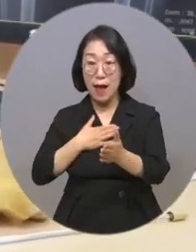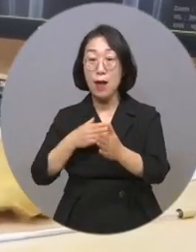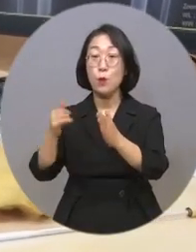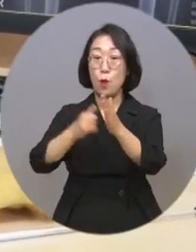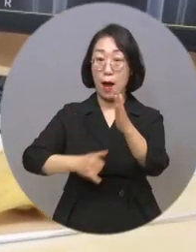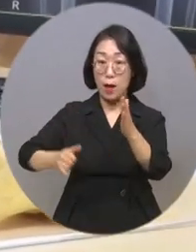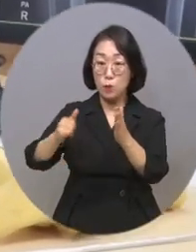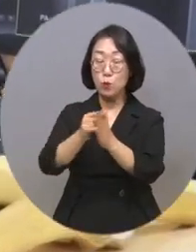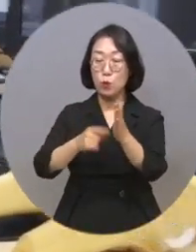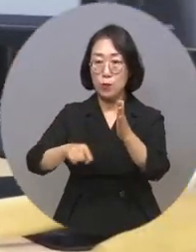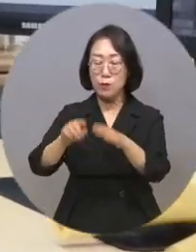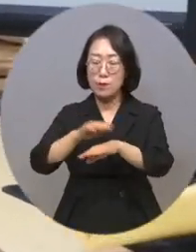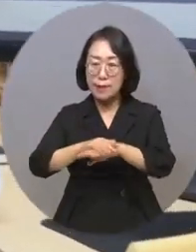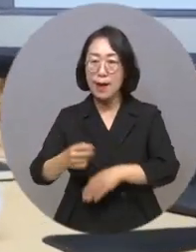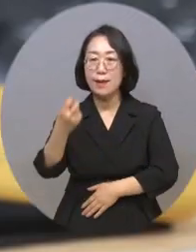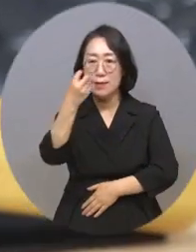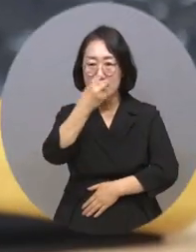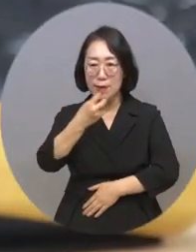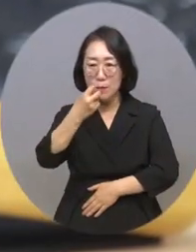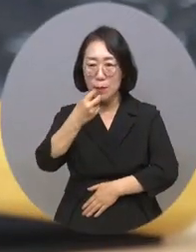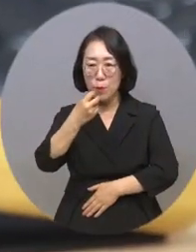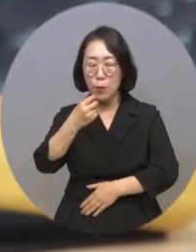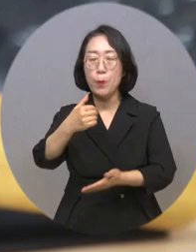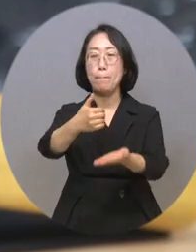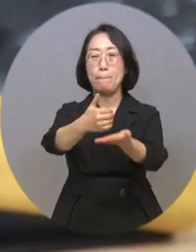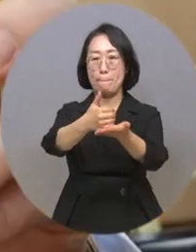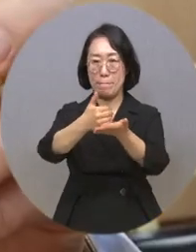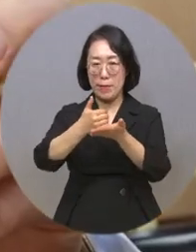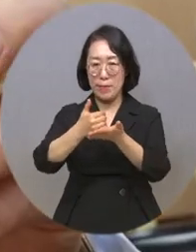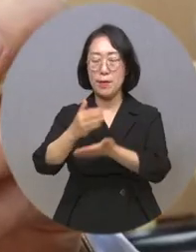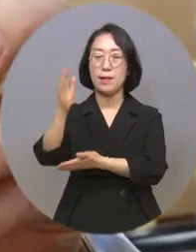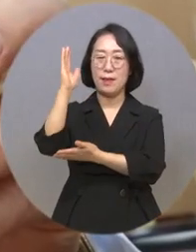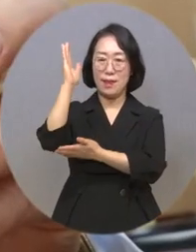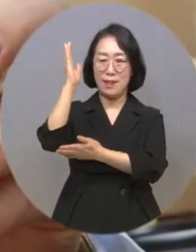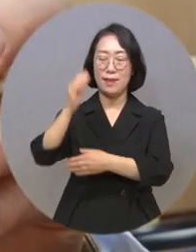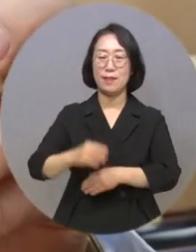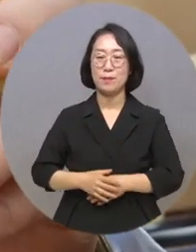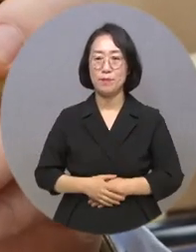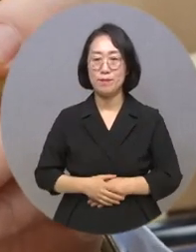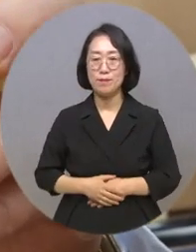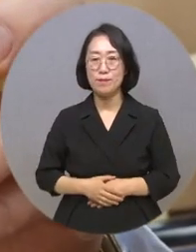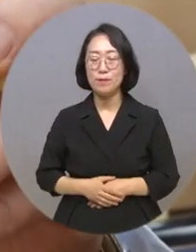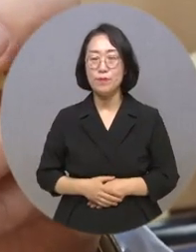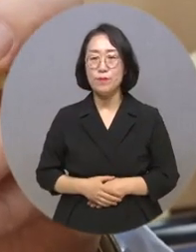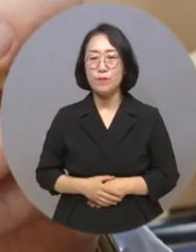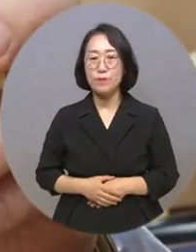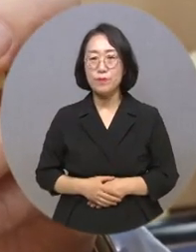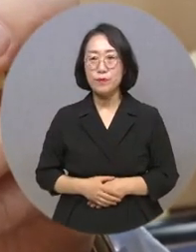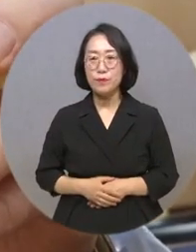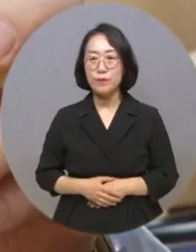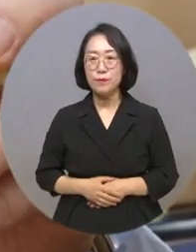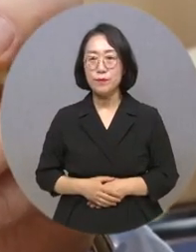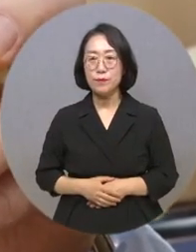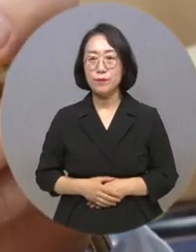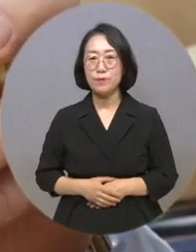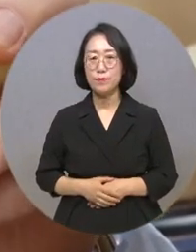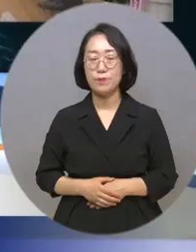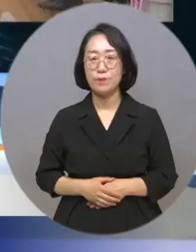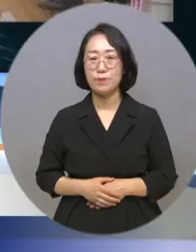위해 주의 깊게 살펴볼 것을 전문가들은 조언합니다. 복지TV 뉴스 권용찬입니다.